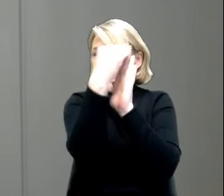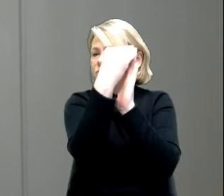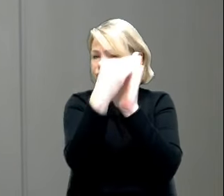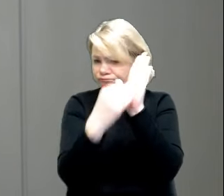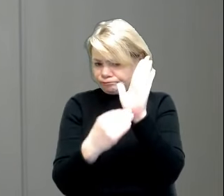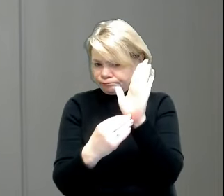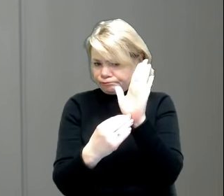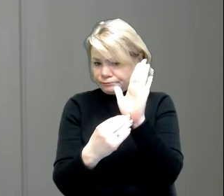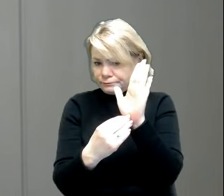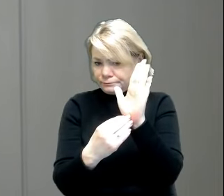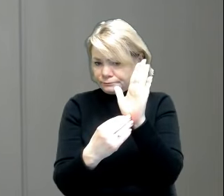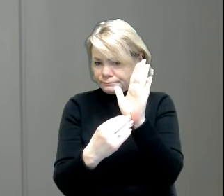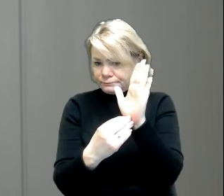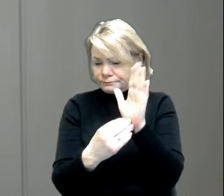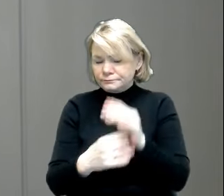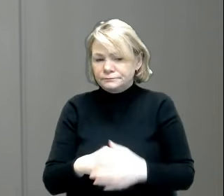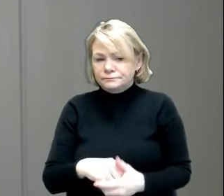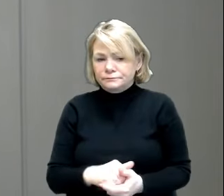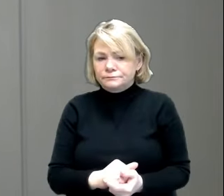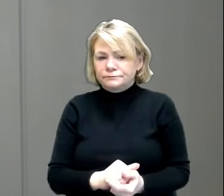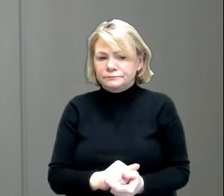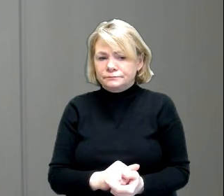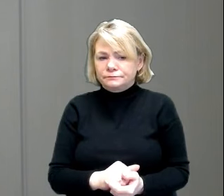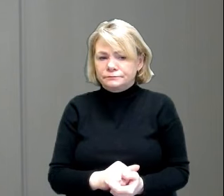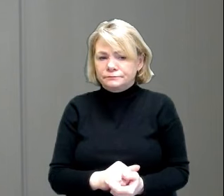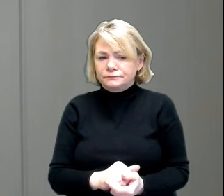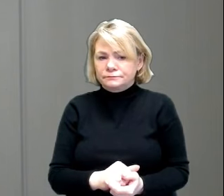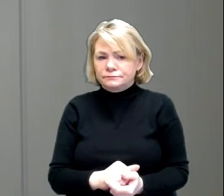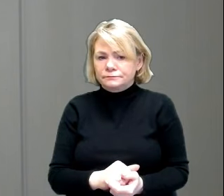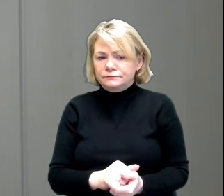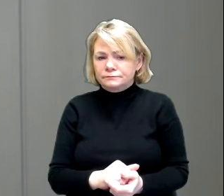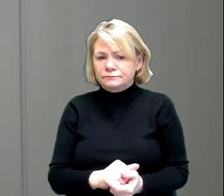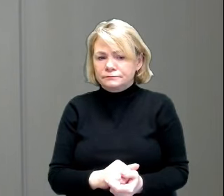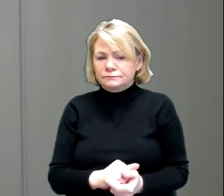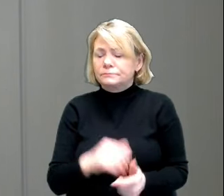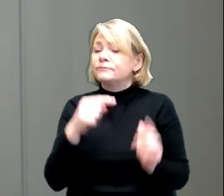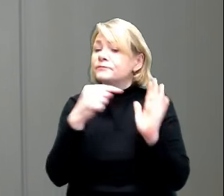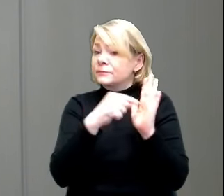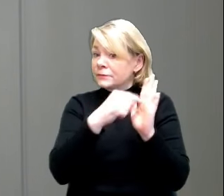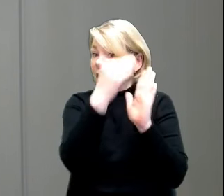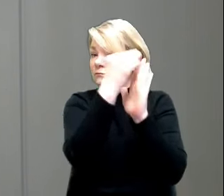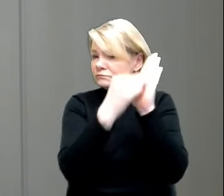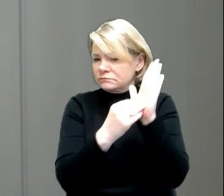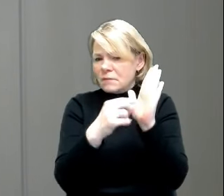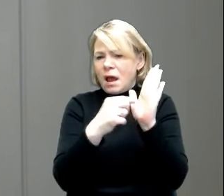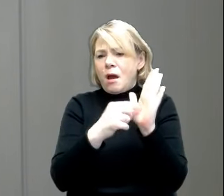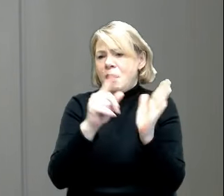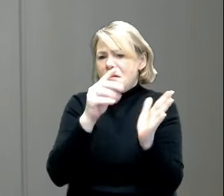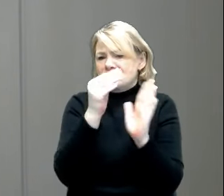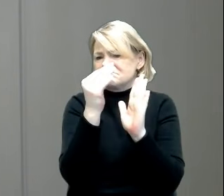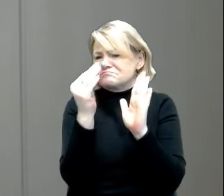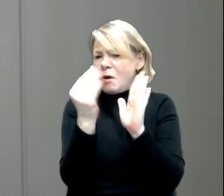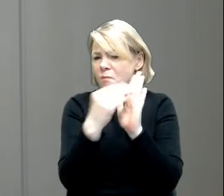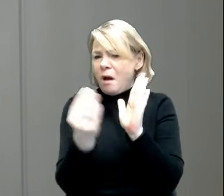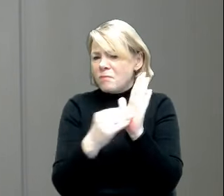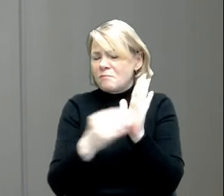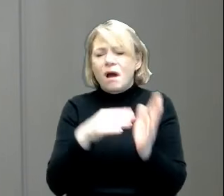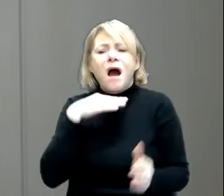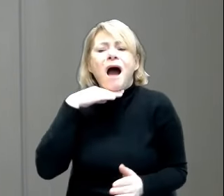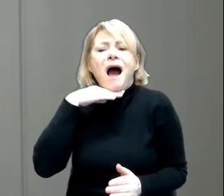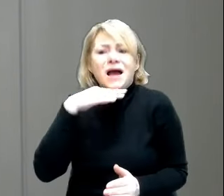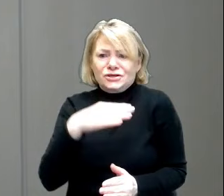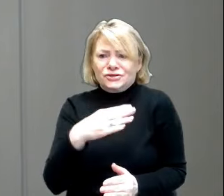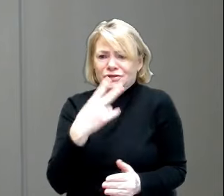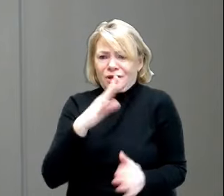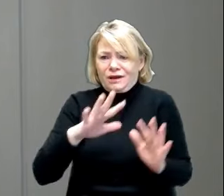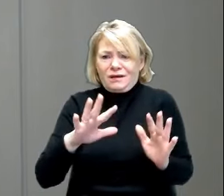reiškia tai sąlygose aiškiai nurodyta ką privalom daryti apie jokį žemės mokestį